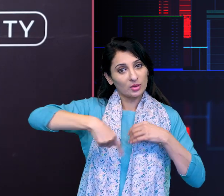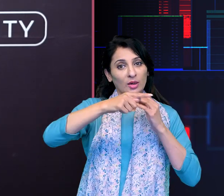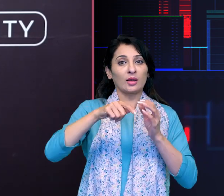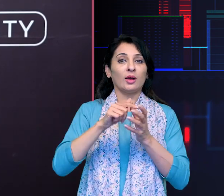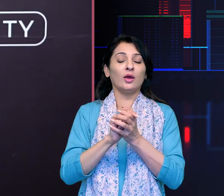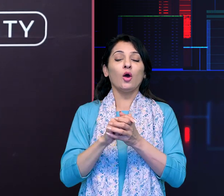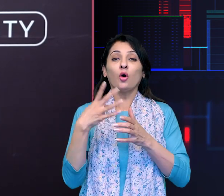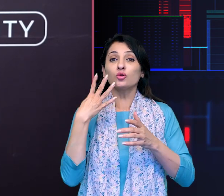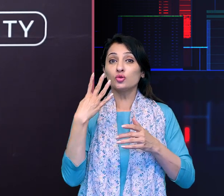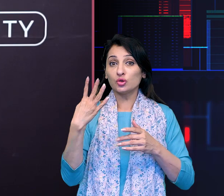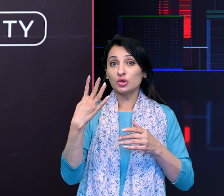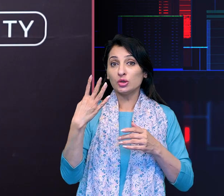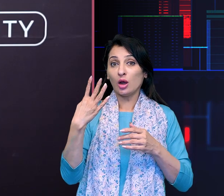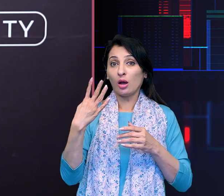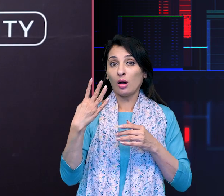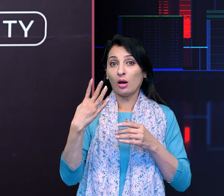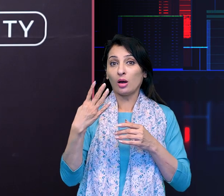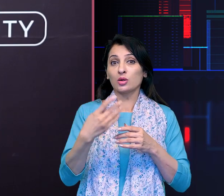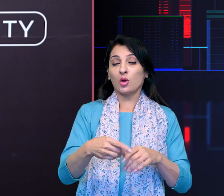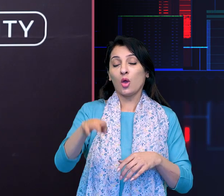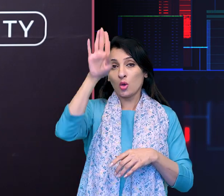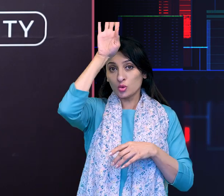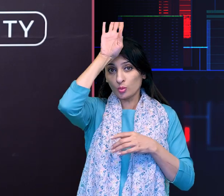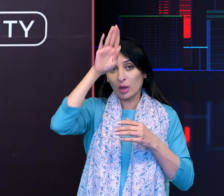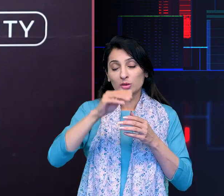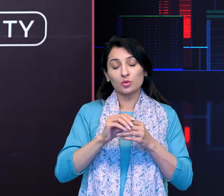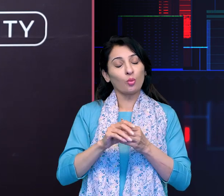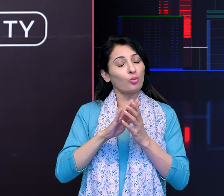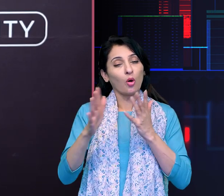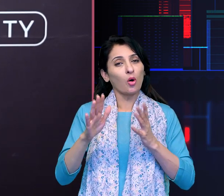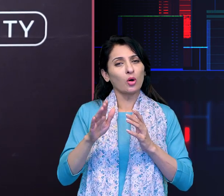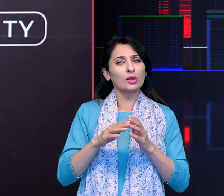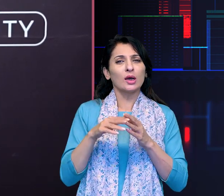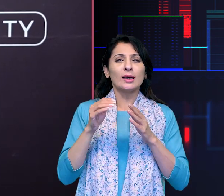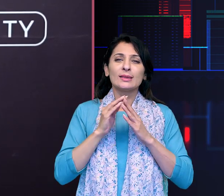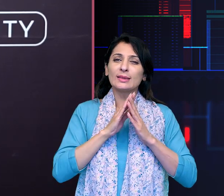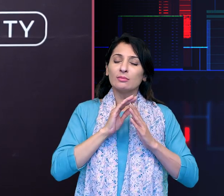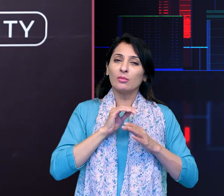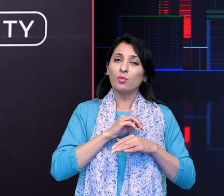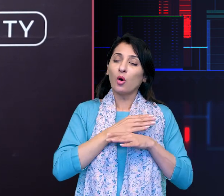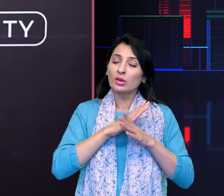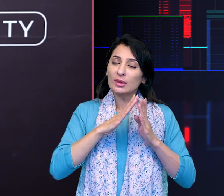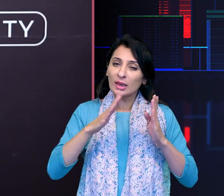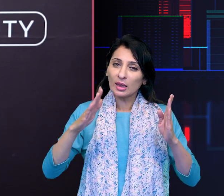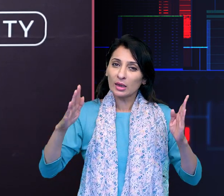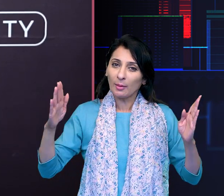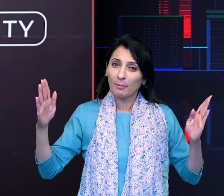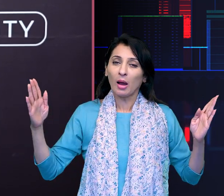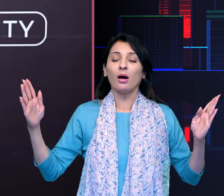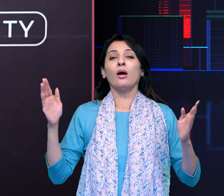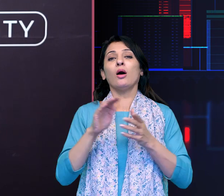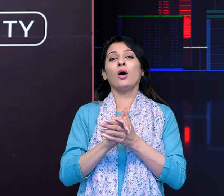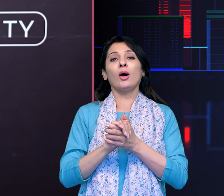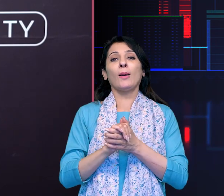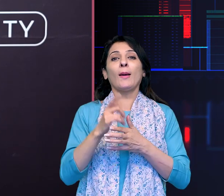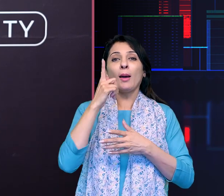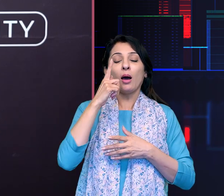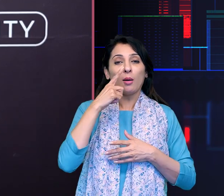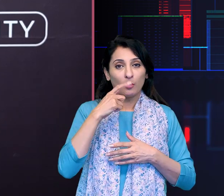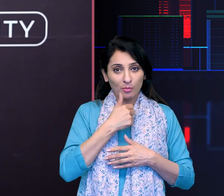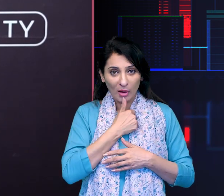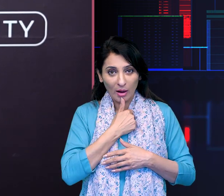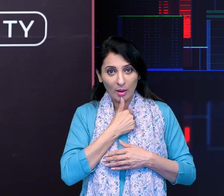उन्होंने ज्यादा देर तक यहां पर हुकुम रानी की जिनकी अगर हम फॉर्मेशन देखें तो वो बनता है बाप बेटा पोता और